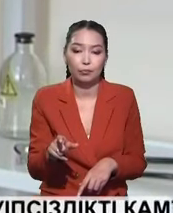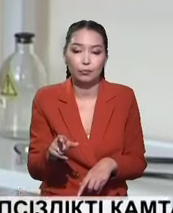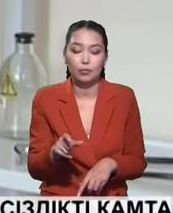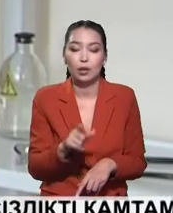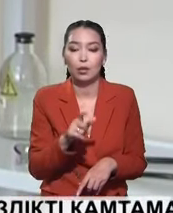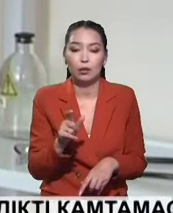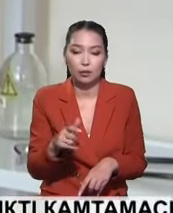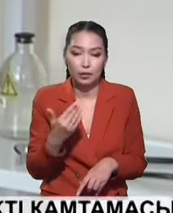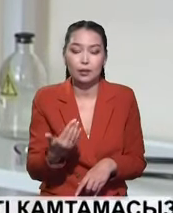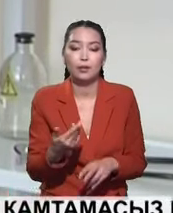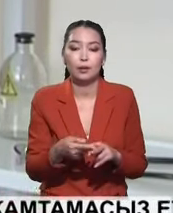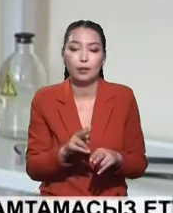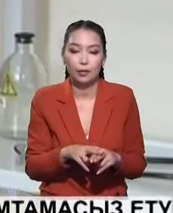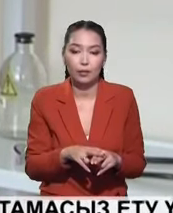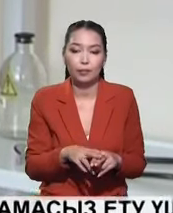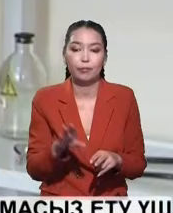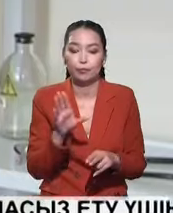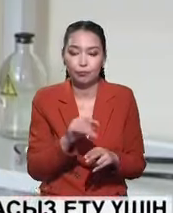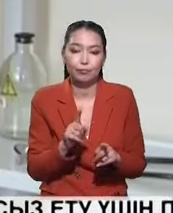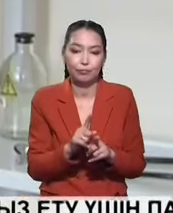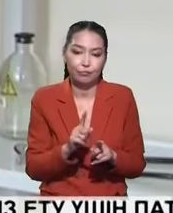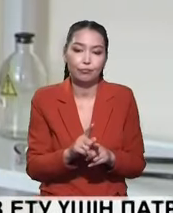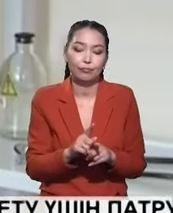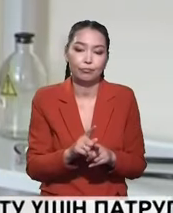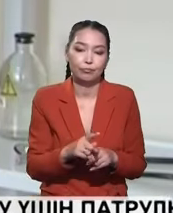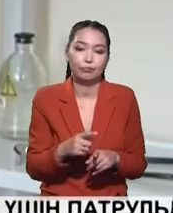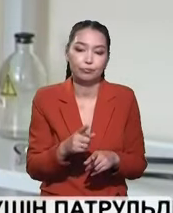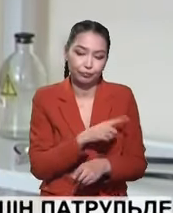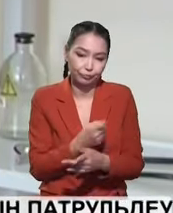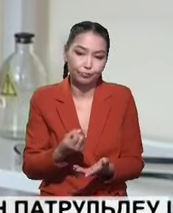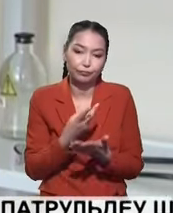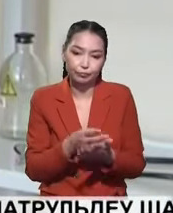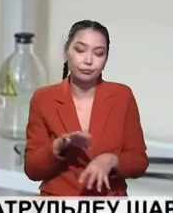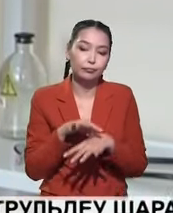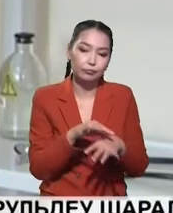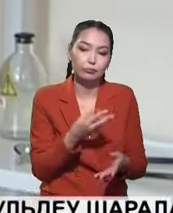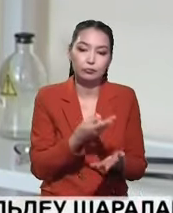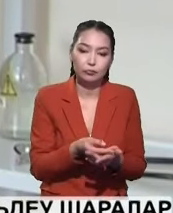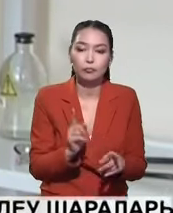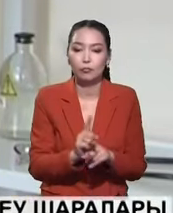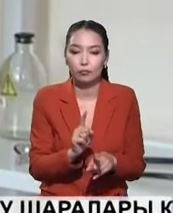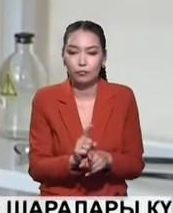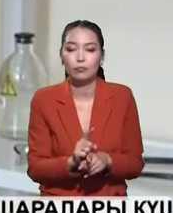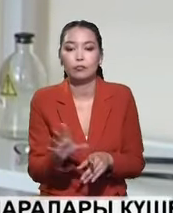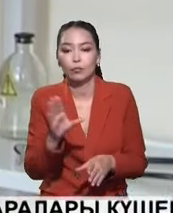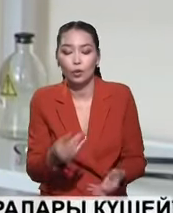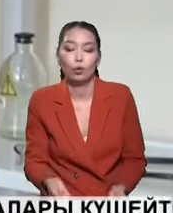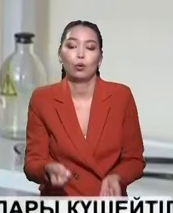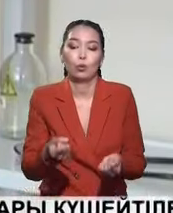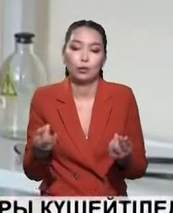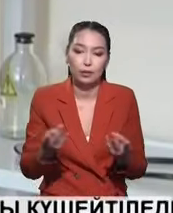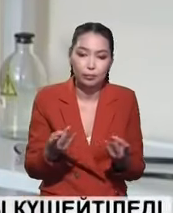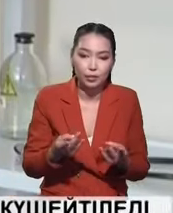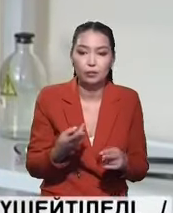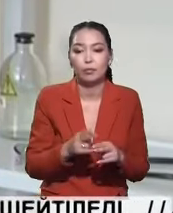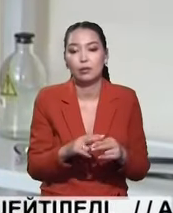ауруларына сәйкес, біз транспортировка жасаймыз. Яғни ауруханаға апарамыз жатқызуға. Сонда әрине оларды көтеру керек болады. Сонда